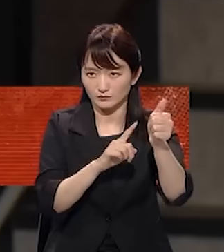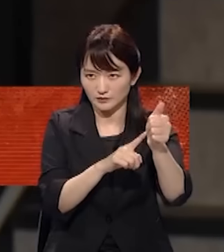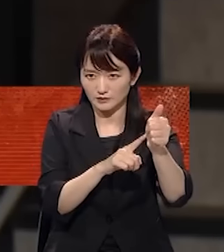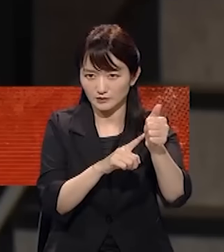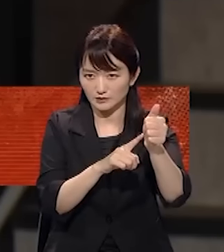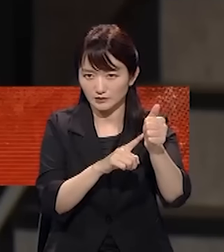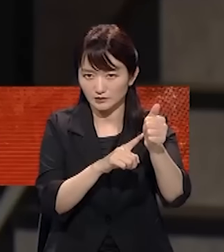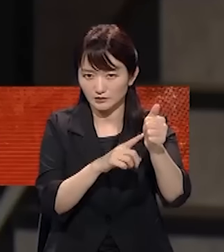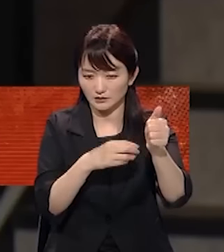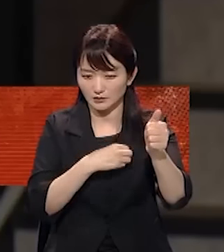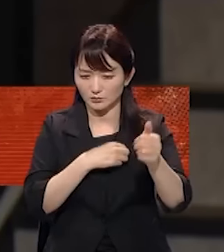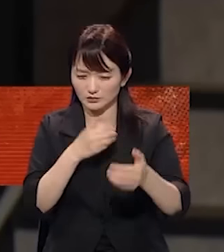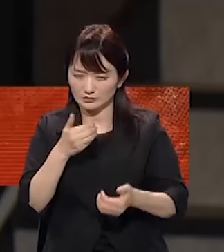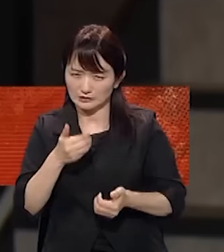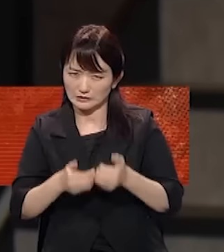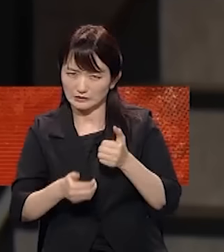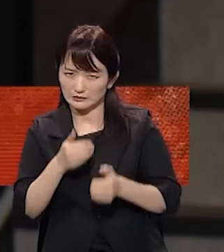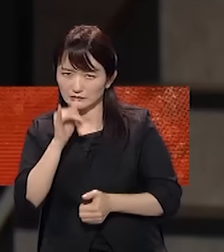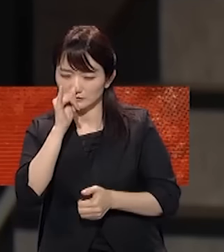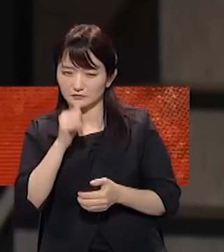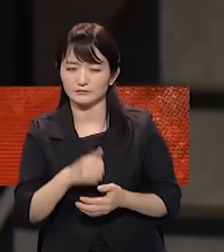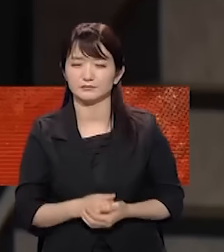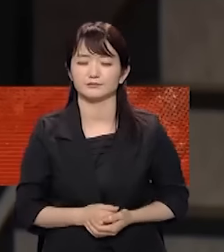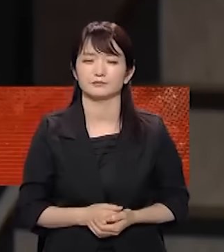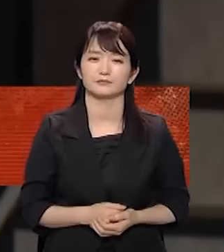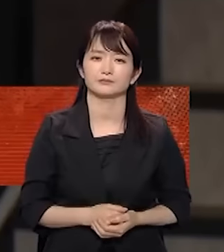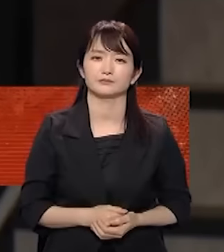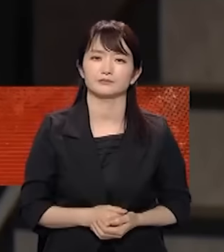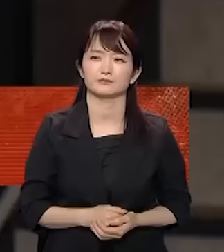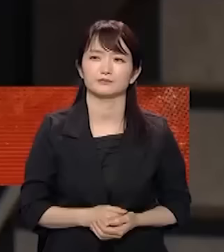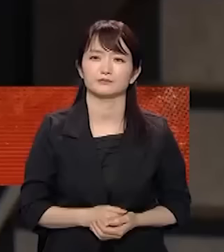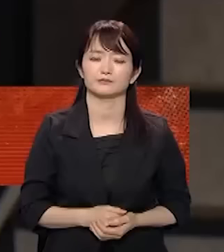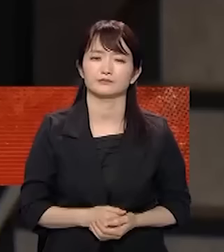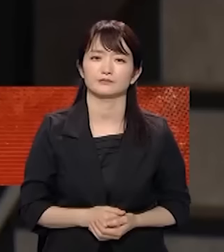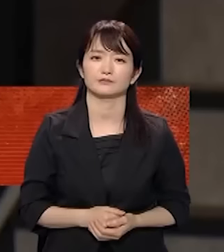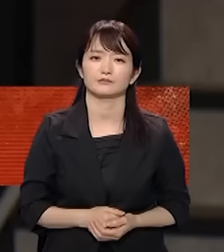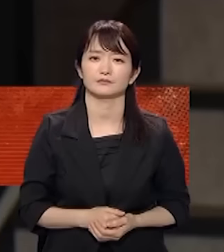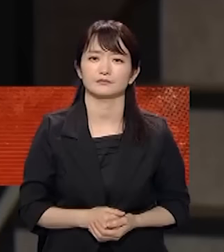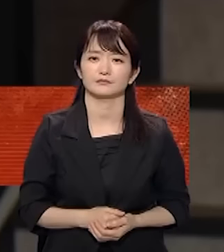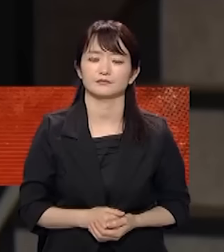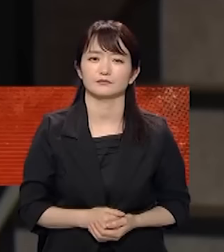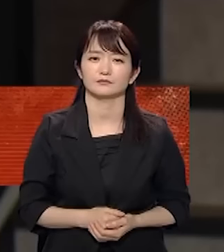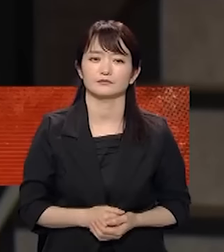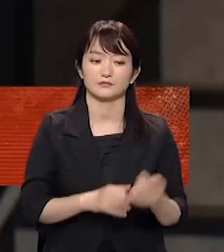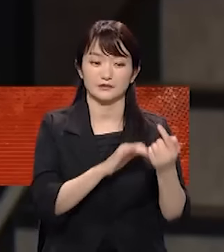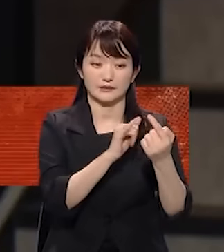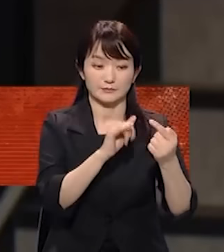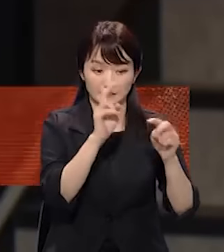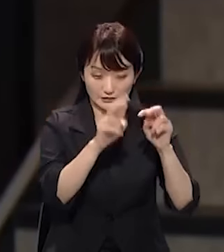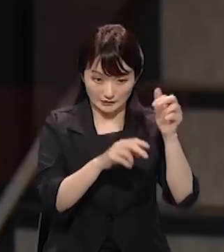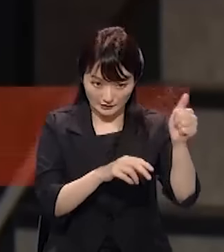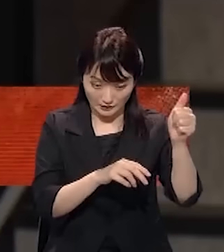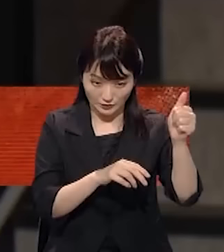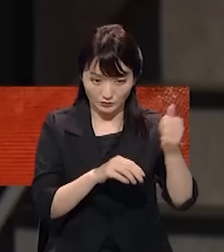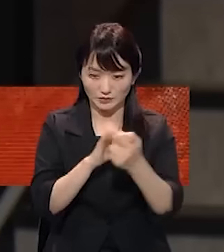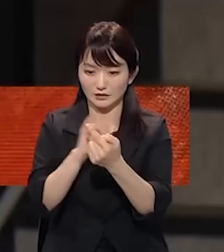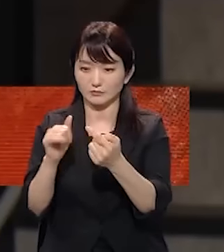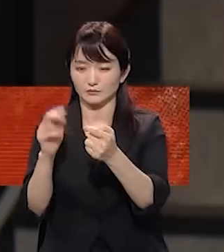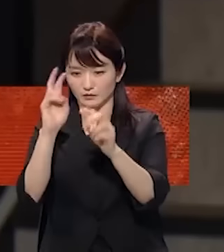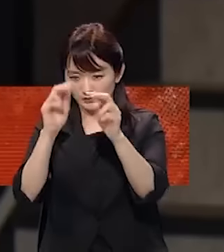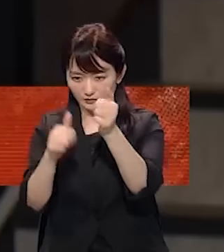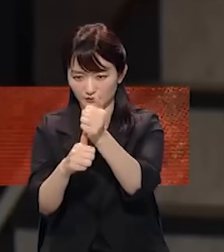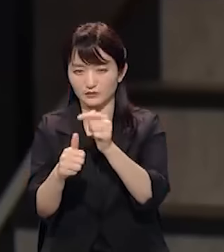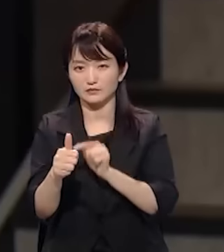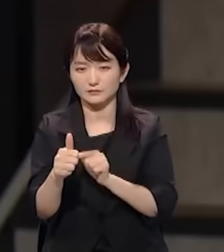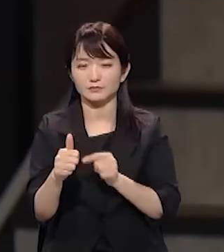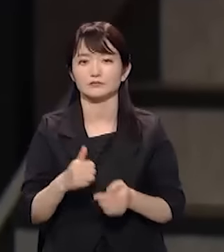갈등 관계 이런게 있었었던 근데 이번 같은 경우는 아까 말씀하신 대로 한 명은 회장이고 한 명은 부회장인 데다가 또